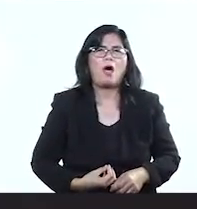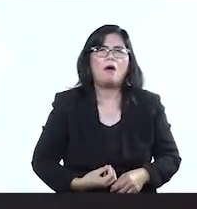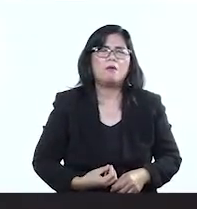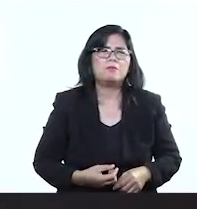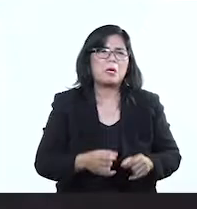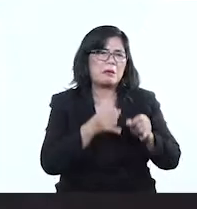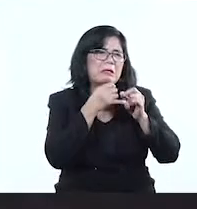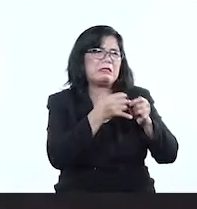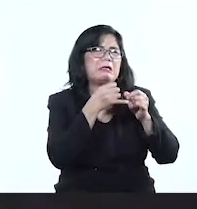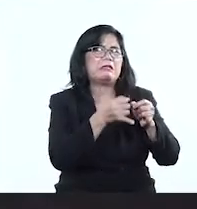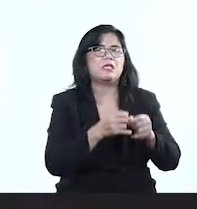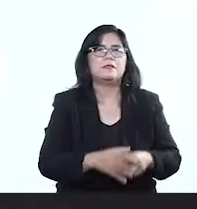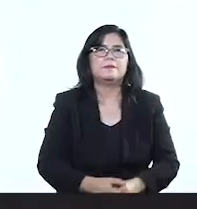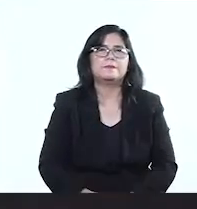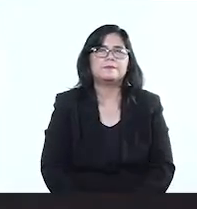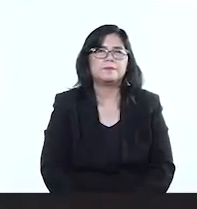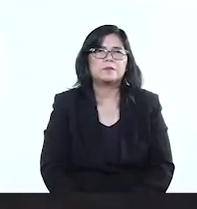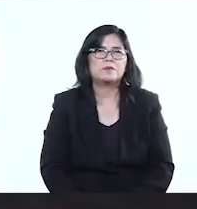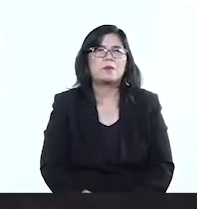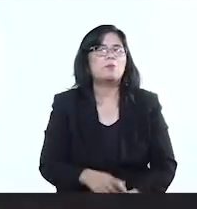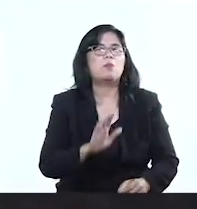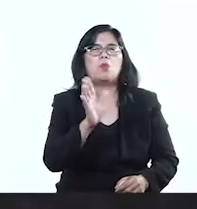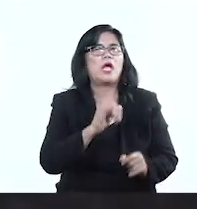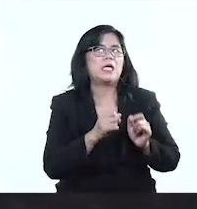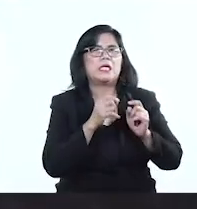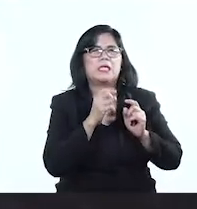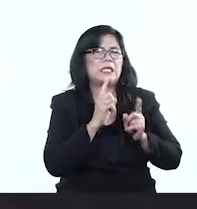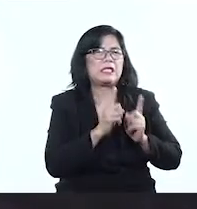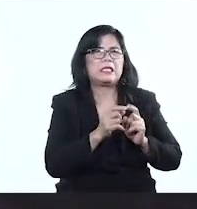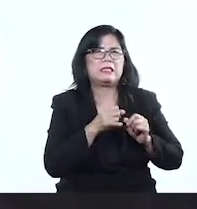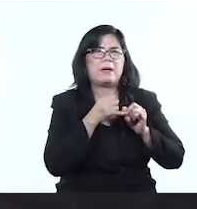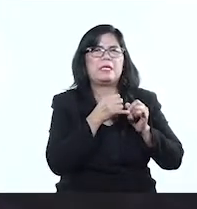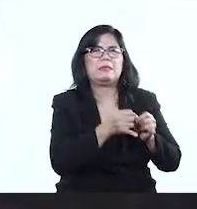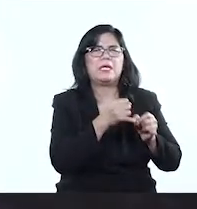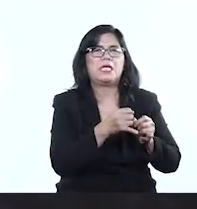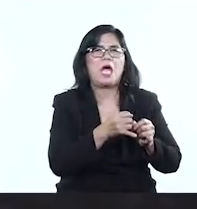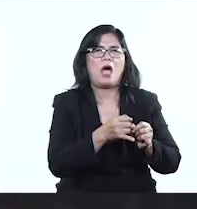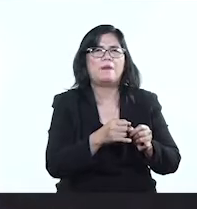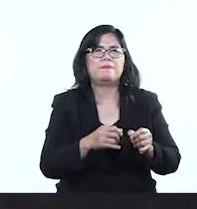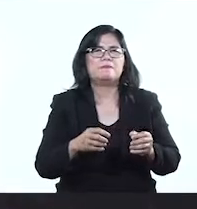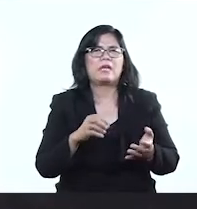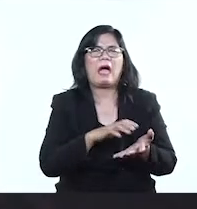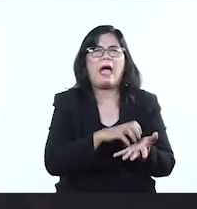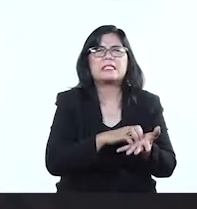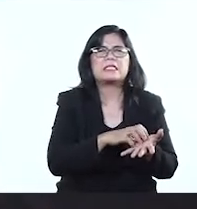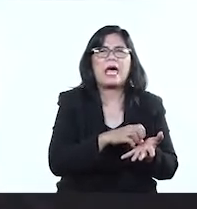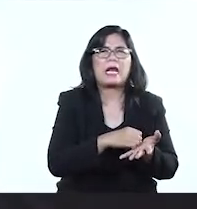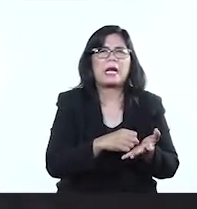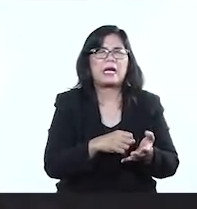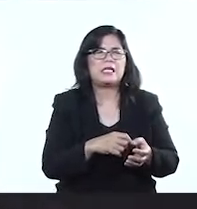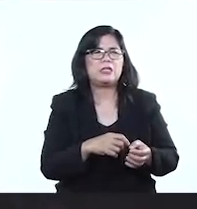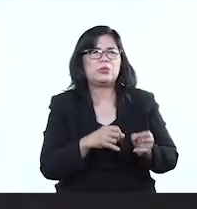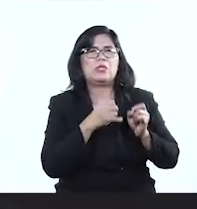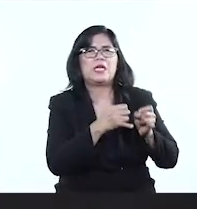create a Hai tapi sudah bukan kritik di mana kritik-kritik yang kasar menyakitkan buatnya bukan kredit tapi